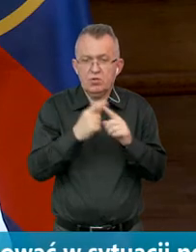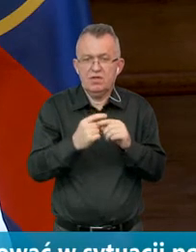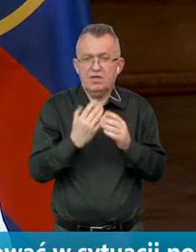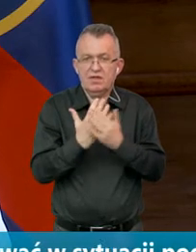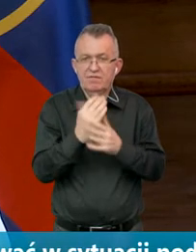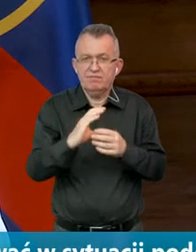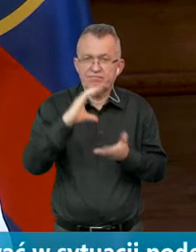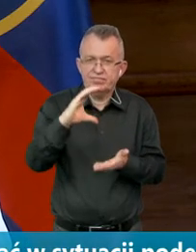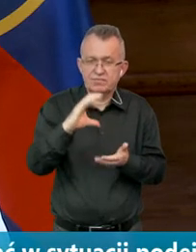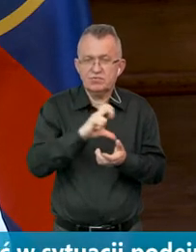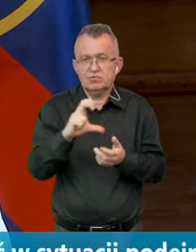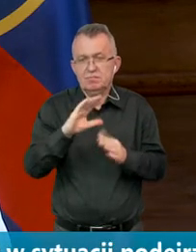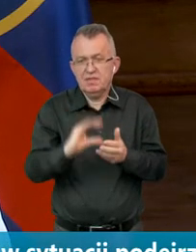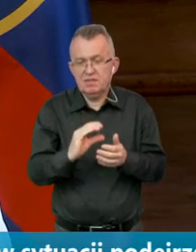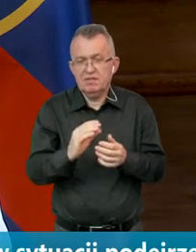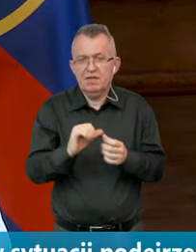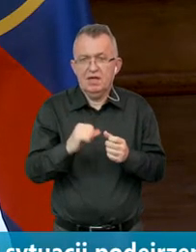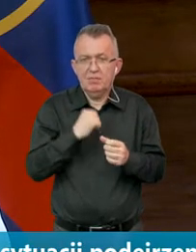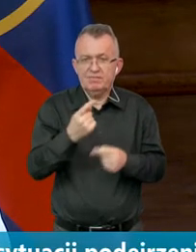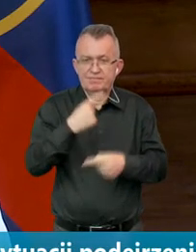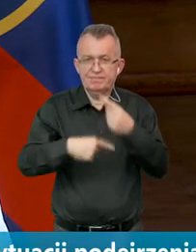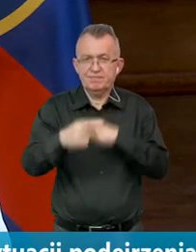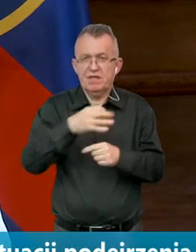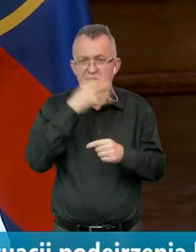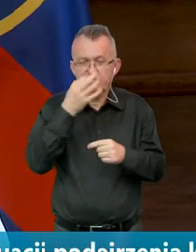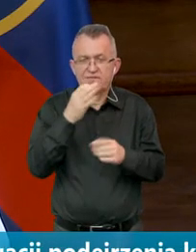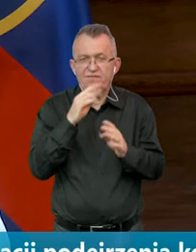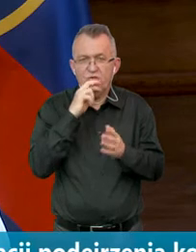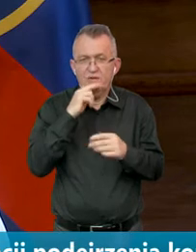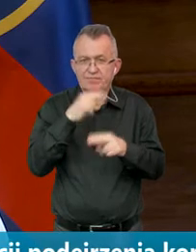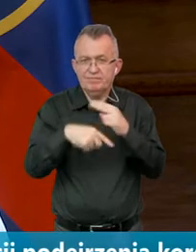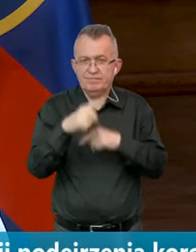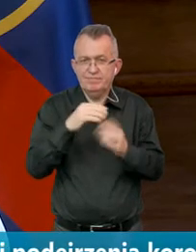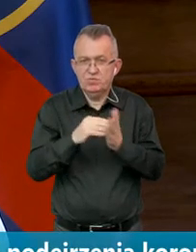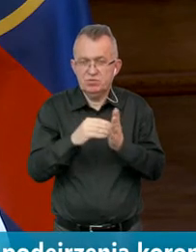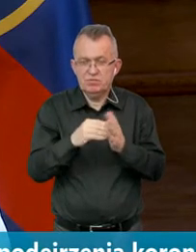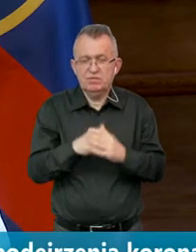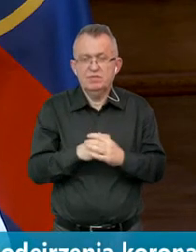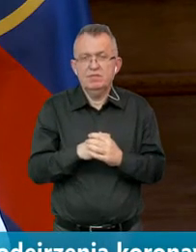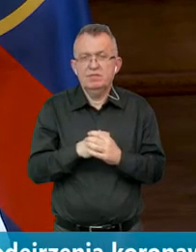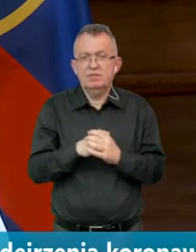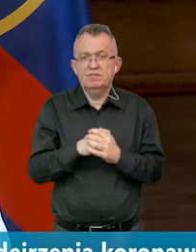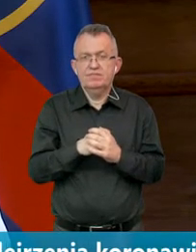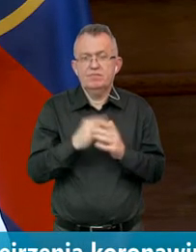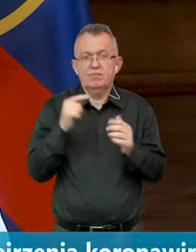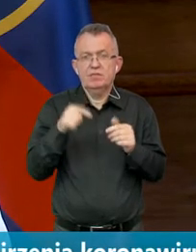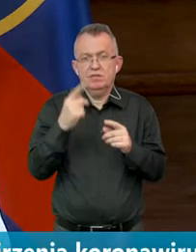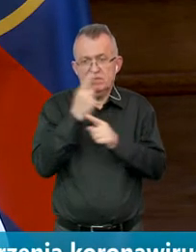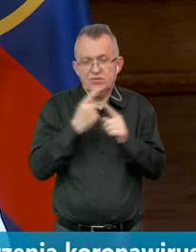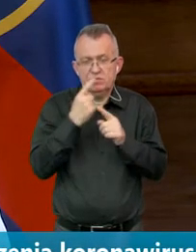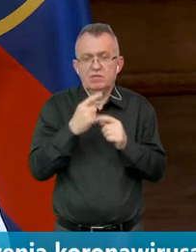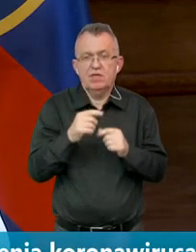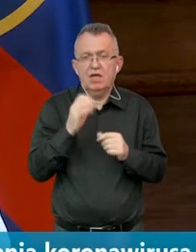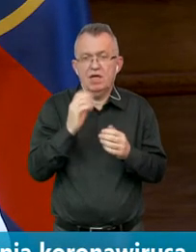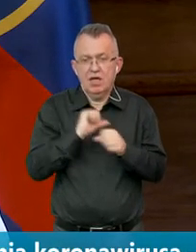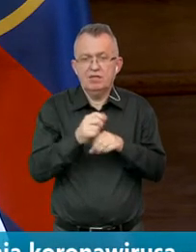stanie, po to też, żeby wzmocnić retencję w tych obszarach. Takie też są poglądy niektórych fachowców, więc bierzemy to też pod uwagę, ale